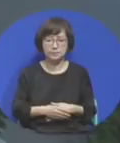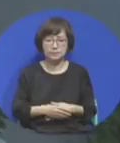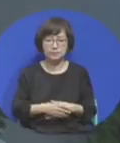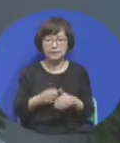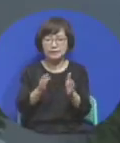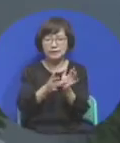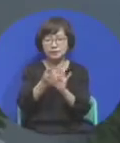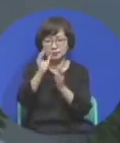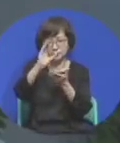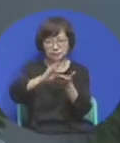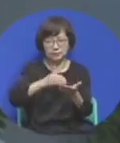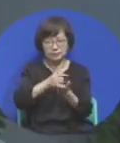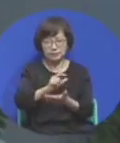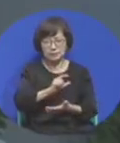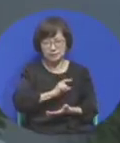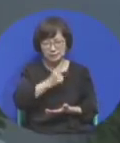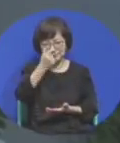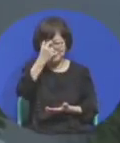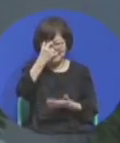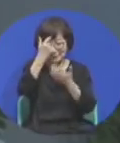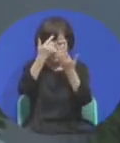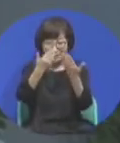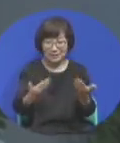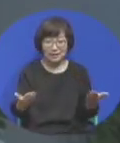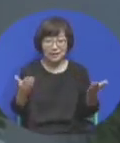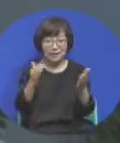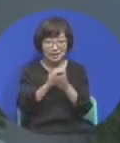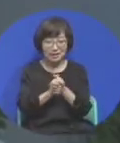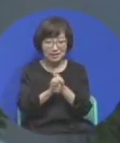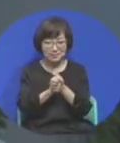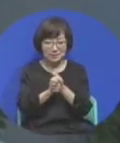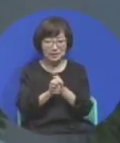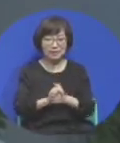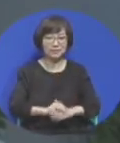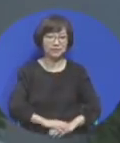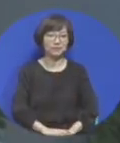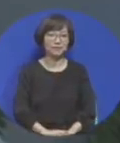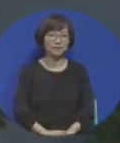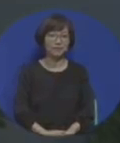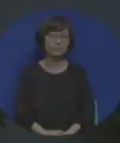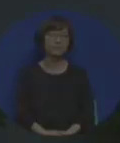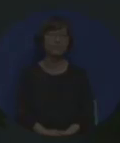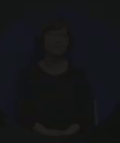appear before us. 예수 그리스도 이름으로 기도하옵나이다. In Jesus Christ's name we pray. 아멘. Amen.